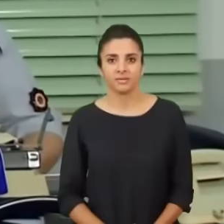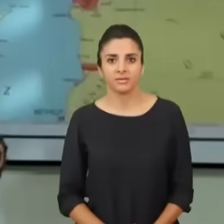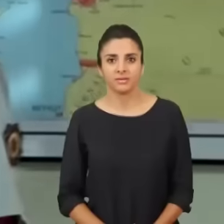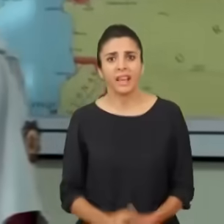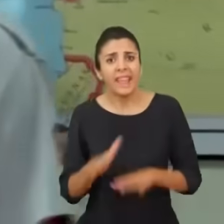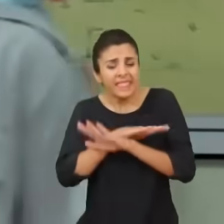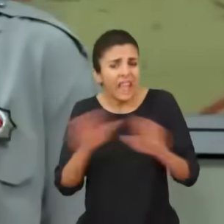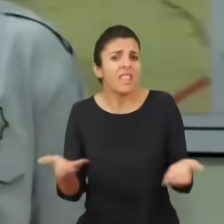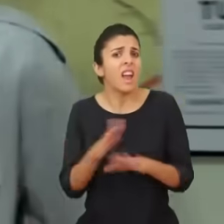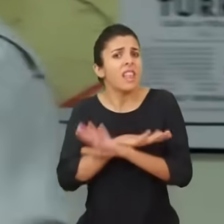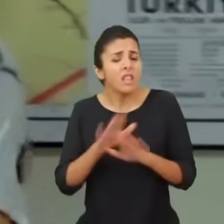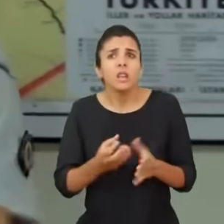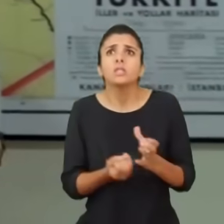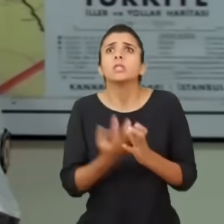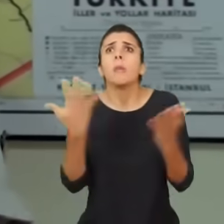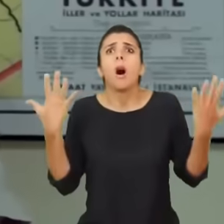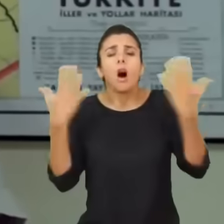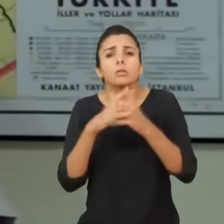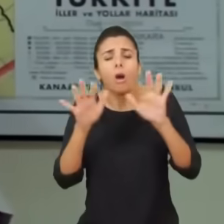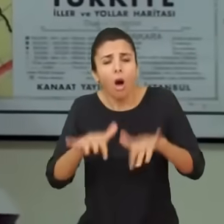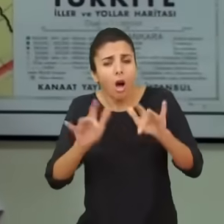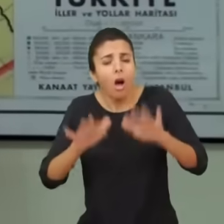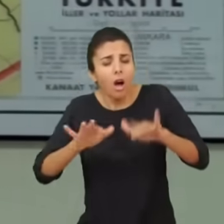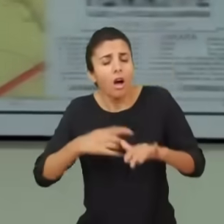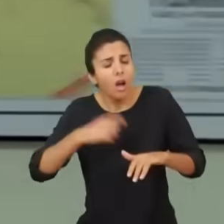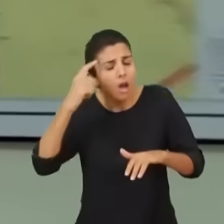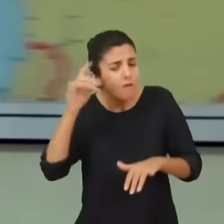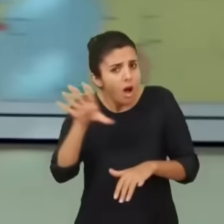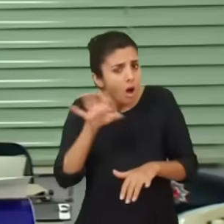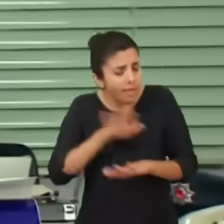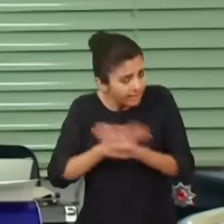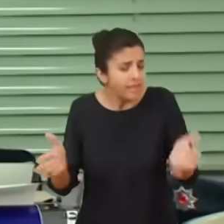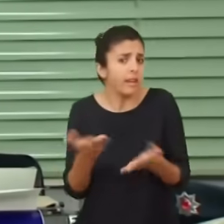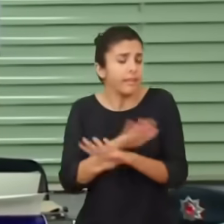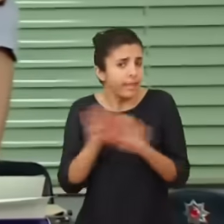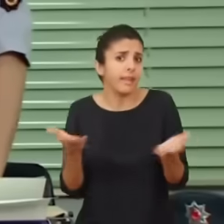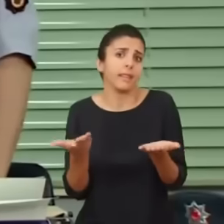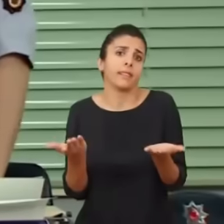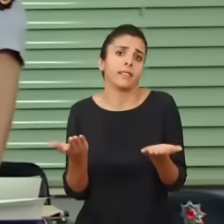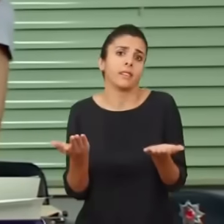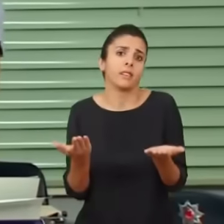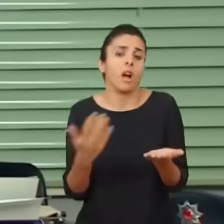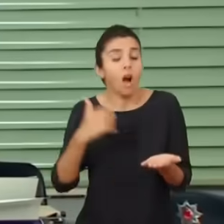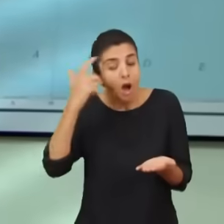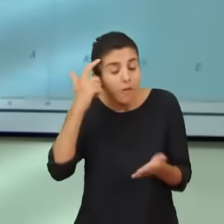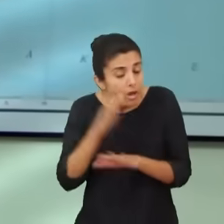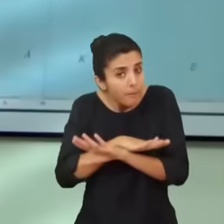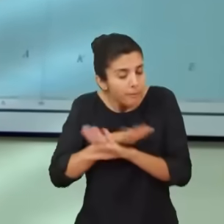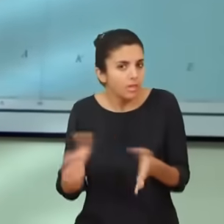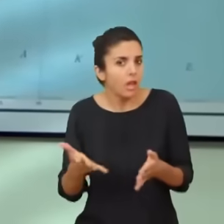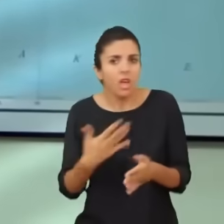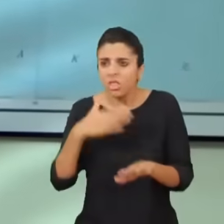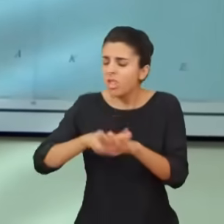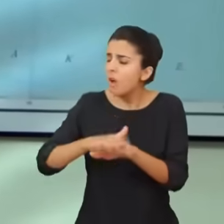Yeter ya! Yeter, sabahtan beri tak tak tak tak tak tak. Beynime buradan beyin kalmadı ya. Selahattin kalktı. Kafama bak, kalmadı beyin kalmadı.